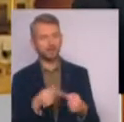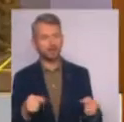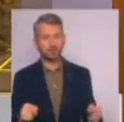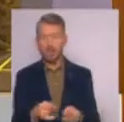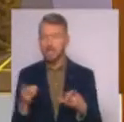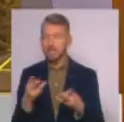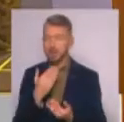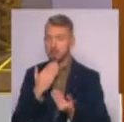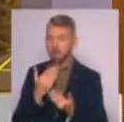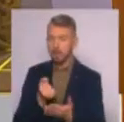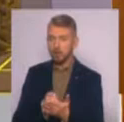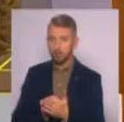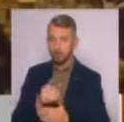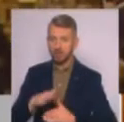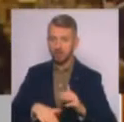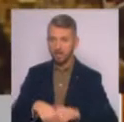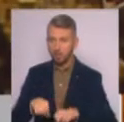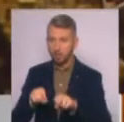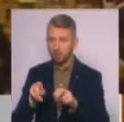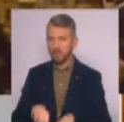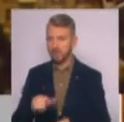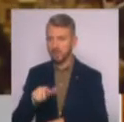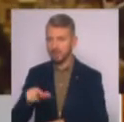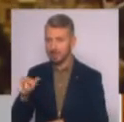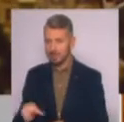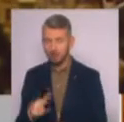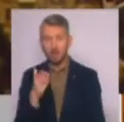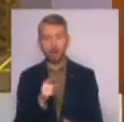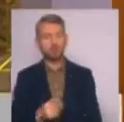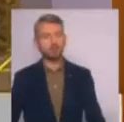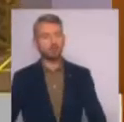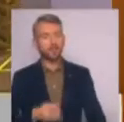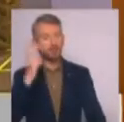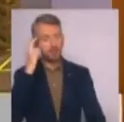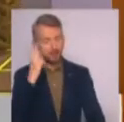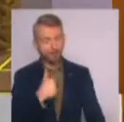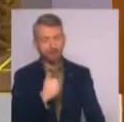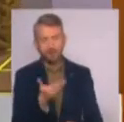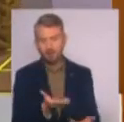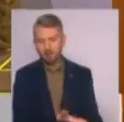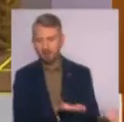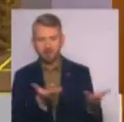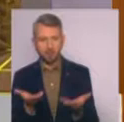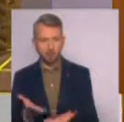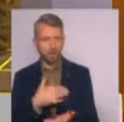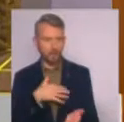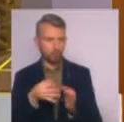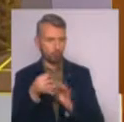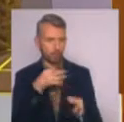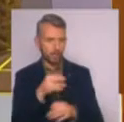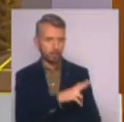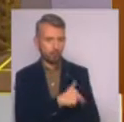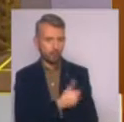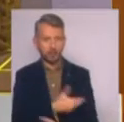треба звертатися до кваліфікованих фахівців. Так. Якщо ви живете в Києві, я вас запрошую в нашу консультативну